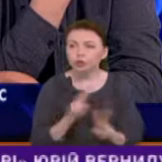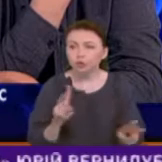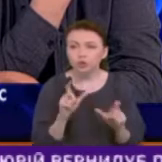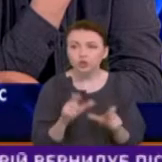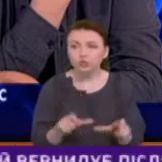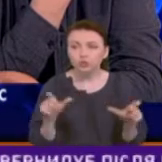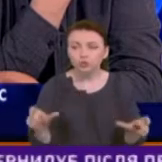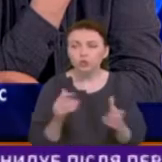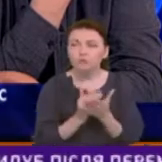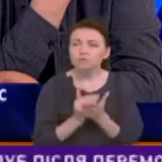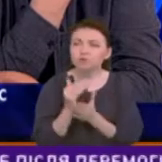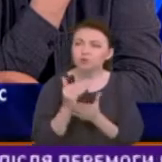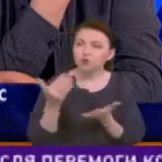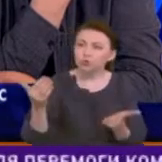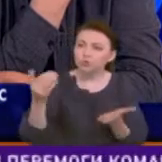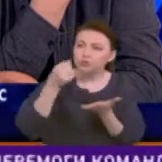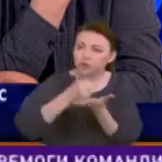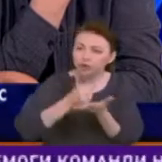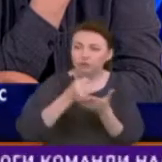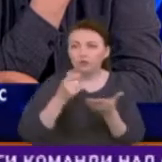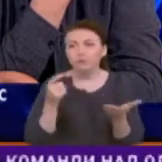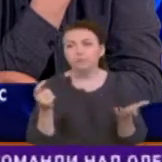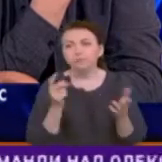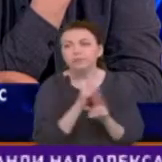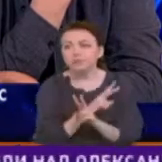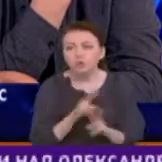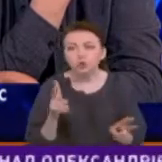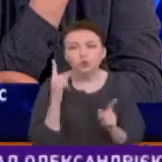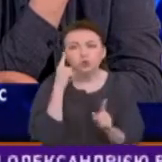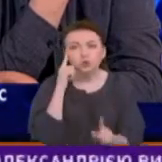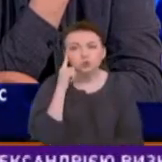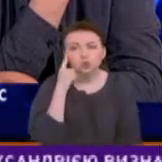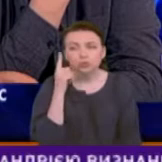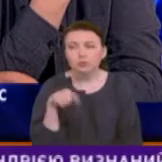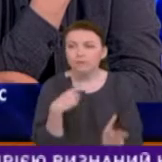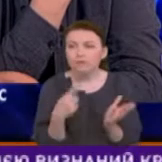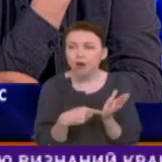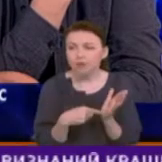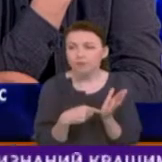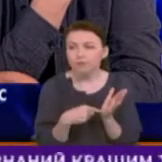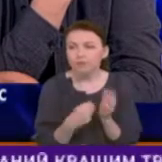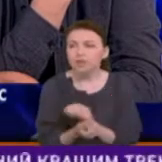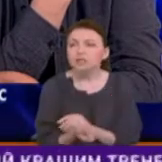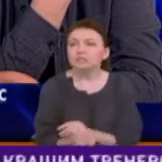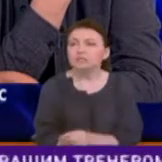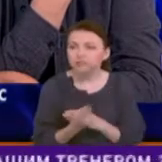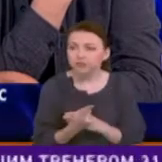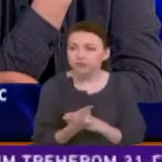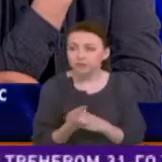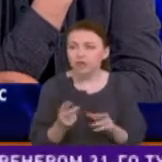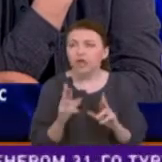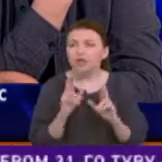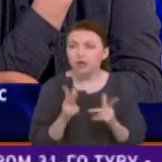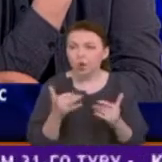людей високопоставлених і простих, чому ніхто не задумується над питанням, звідки, як у